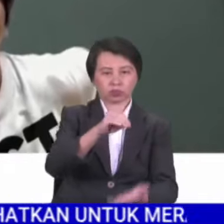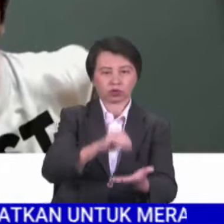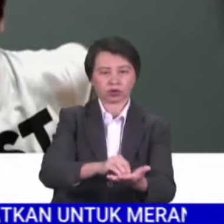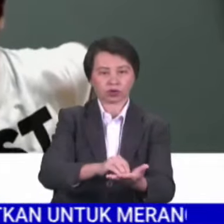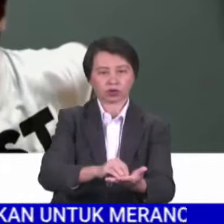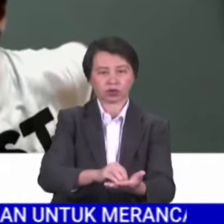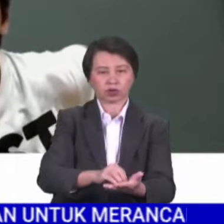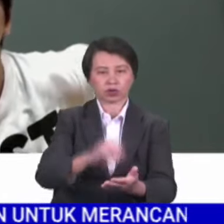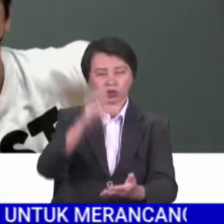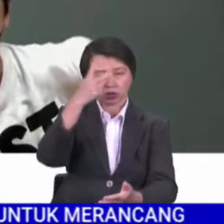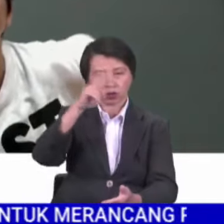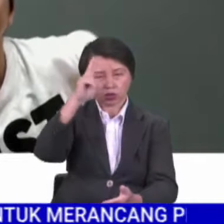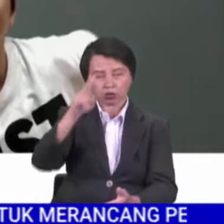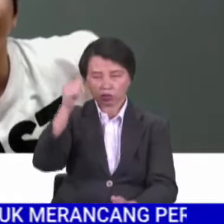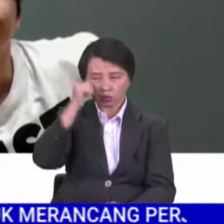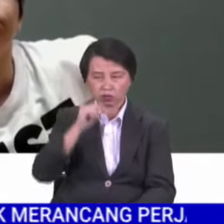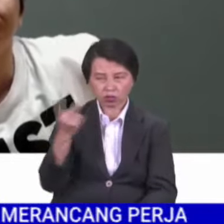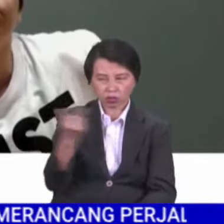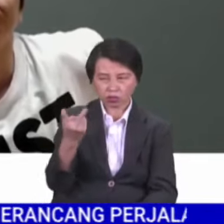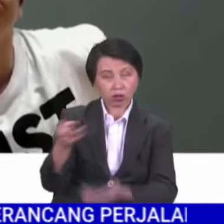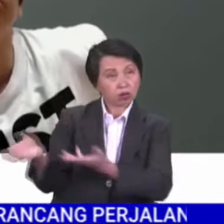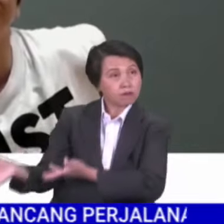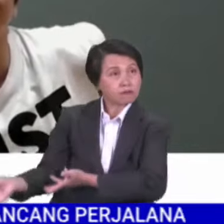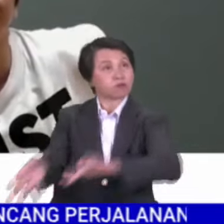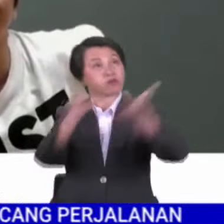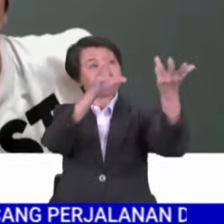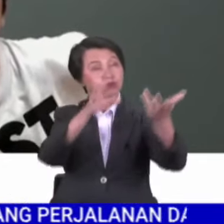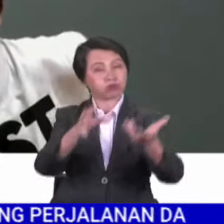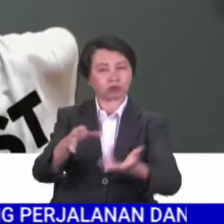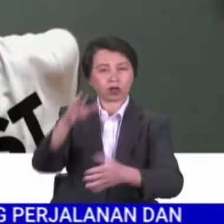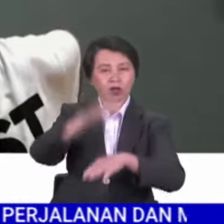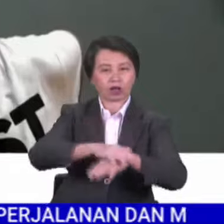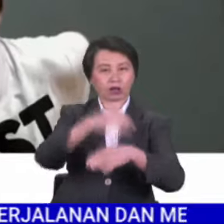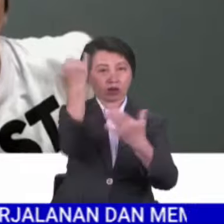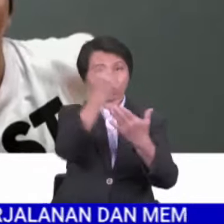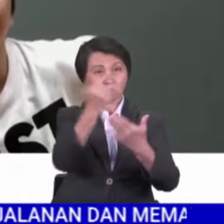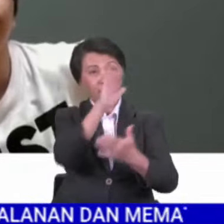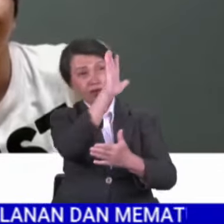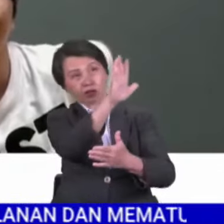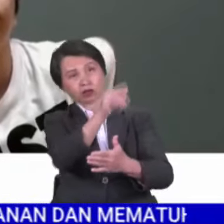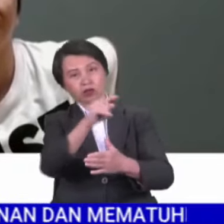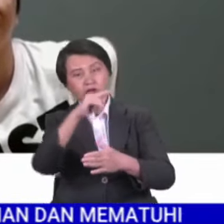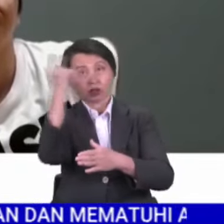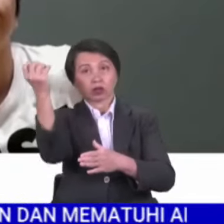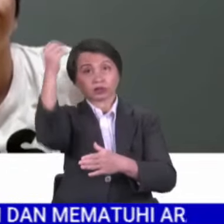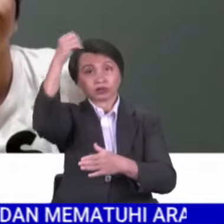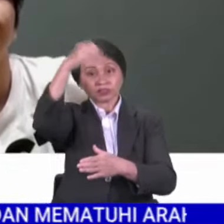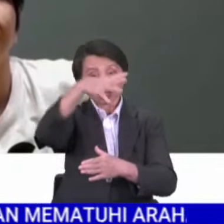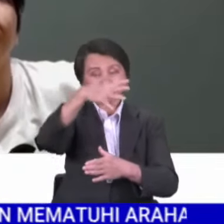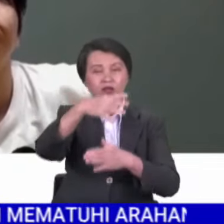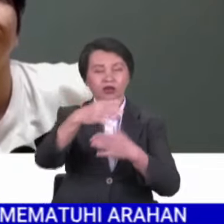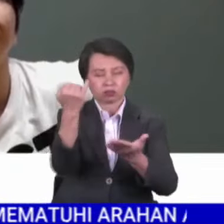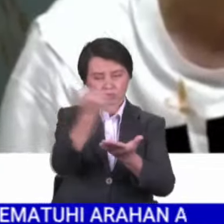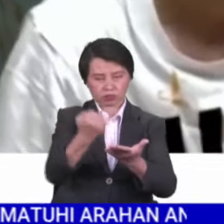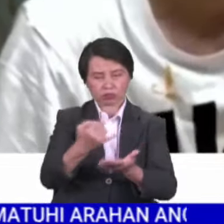Nasional. Aktivis wanita terbabit mencurahkan tomato puree ke atas lukisan Sunflowers yang dihasilkan pada